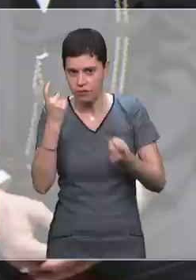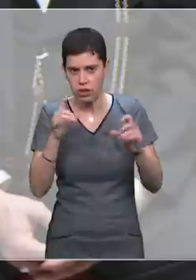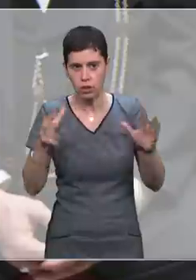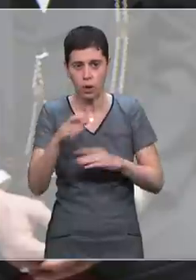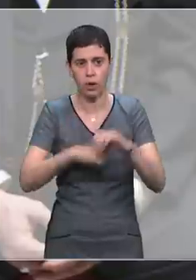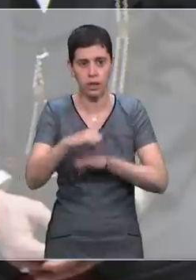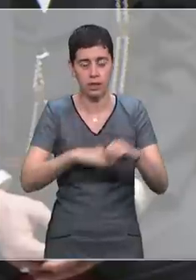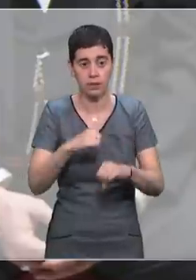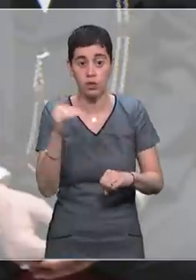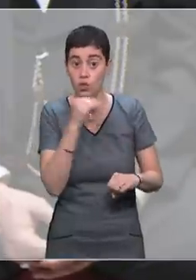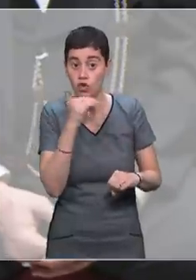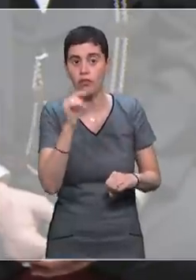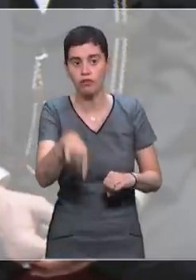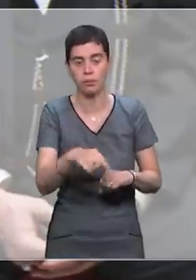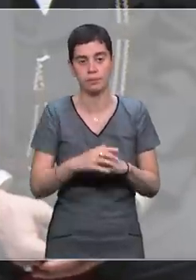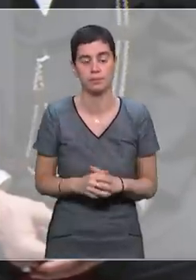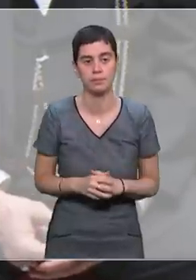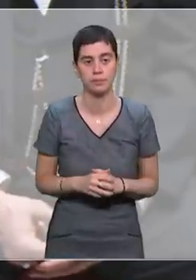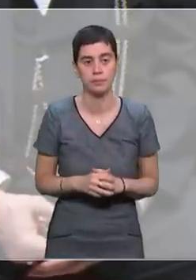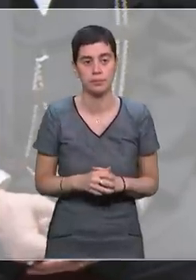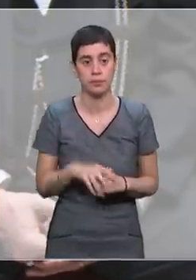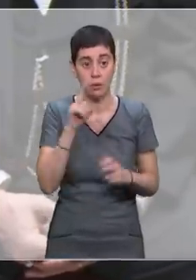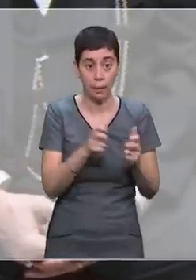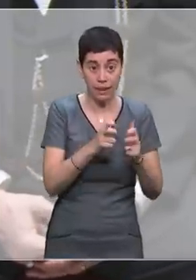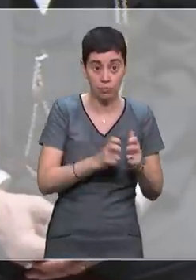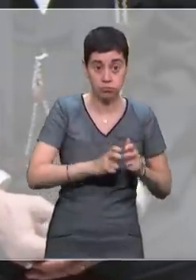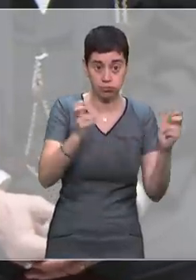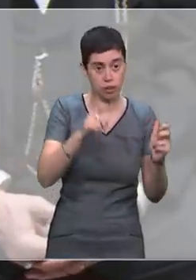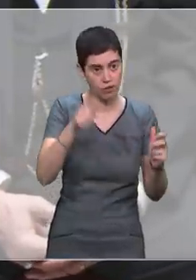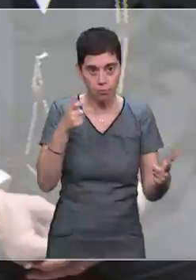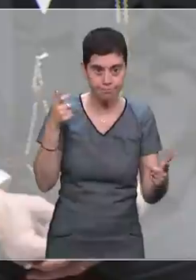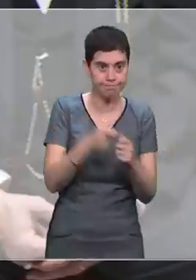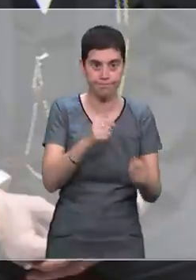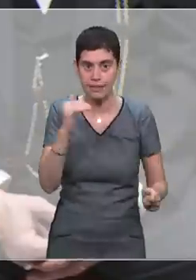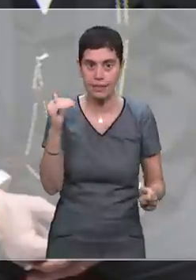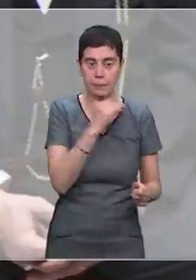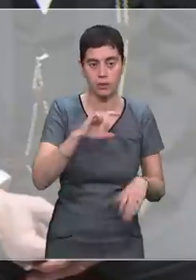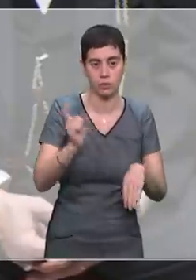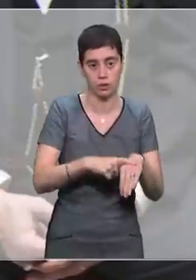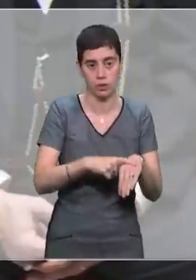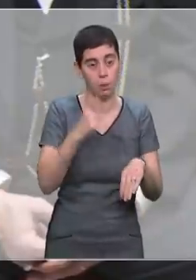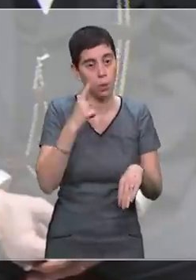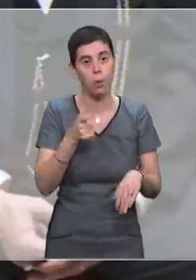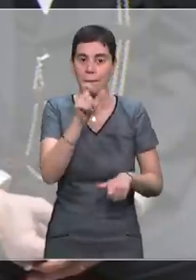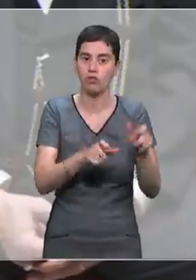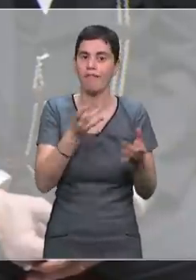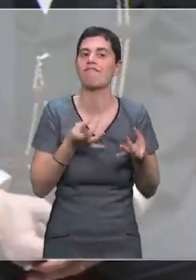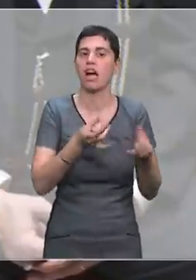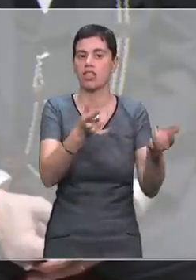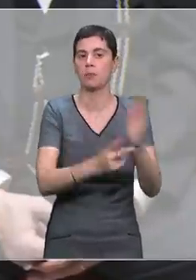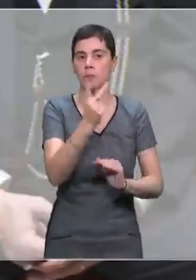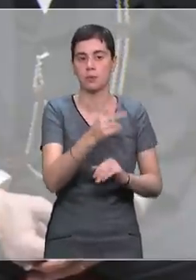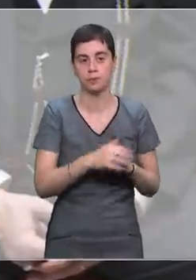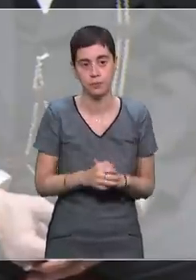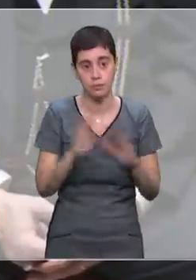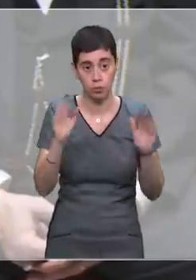traiter l'urgence, parce que l'inflation appelle une réponse forte, une réponse rapide, surtout pour les plus fragiles. Et c'est pour cela que nous